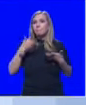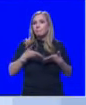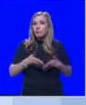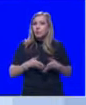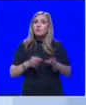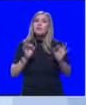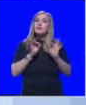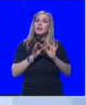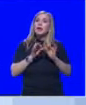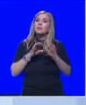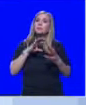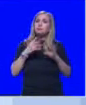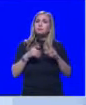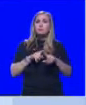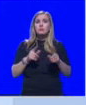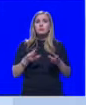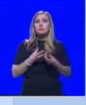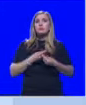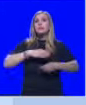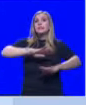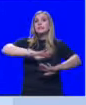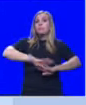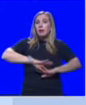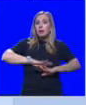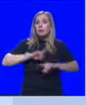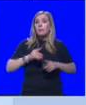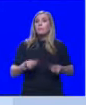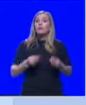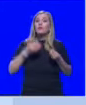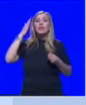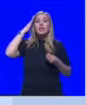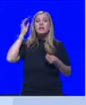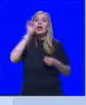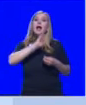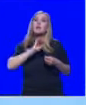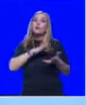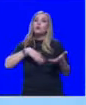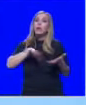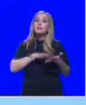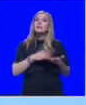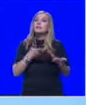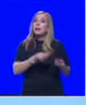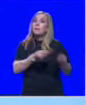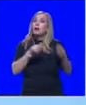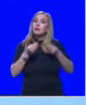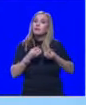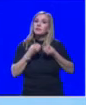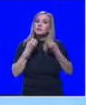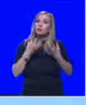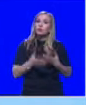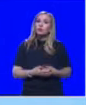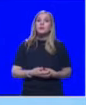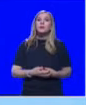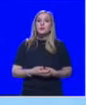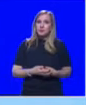тая фискална политика, която е много дисциплинирана, която подготвя страната за еврозоната, все пак и дава възможност. Правихме